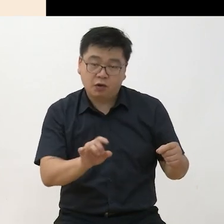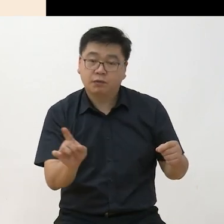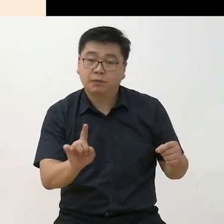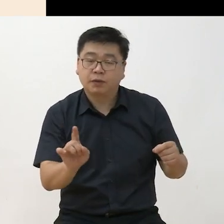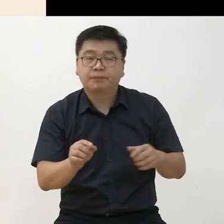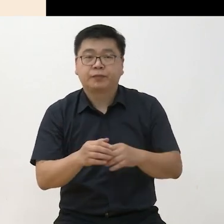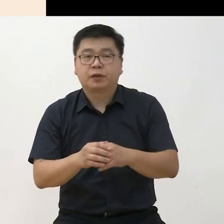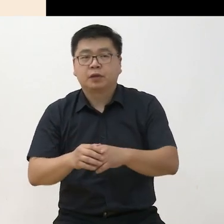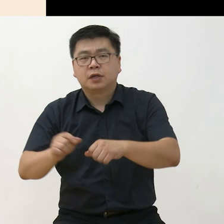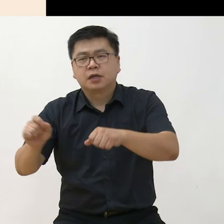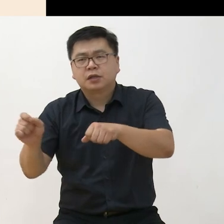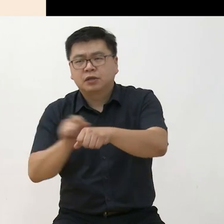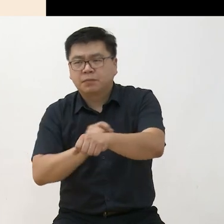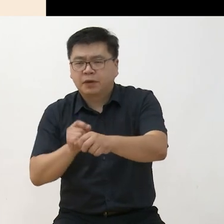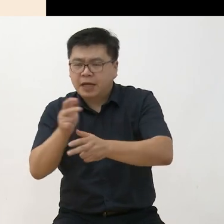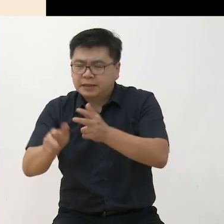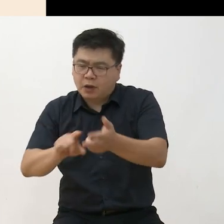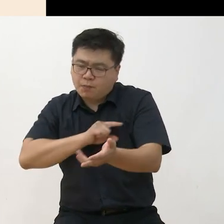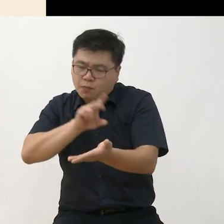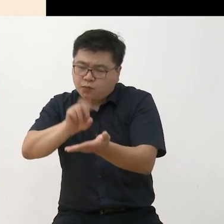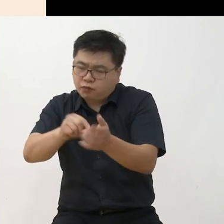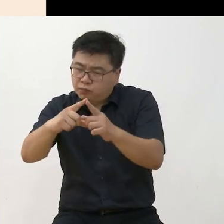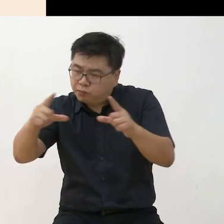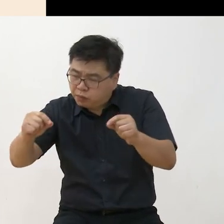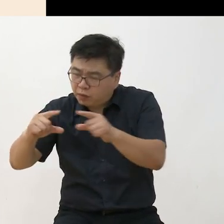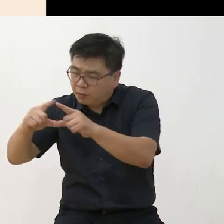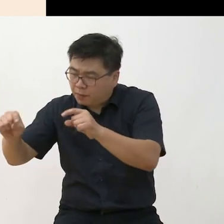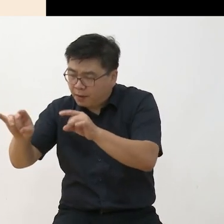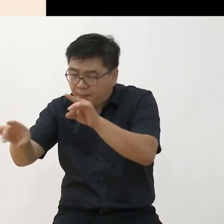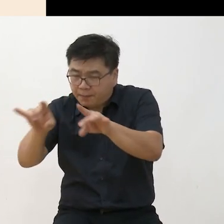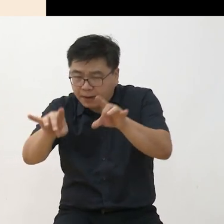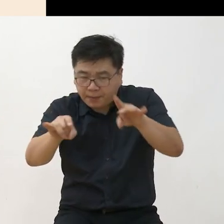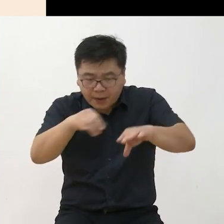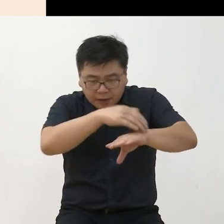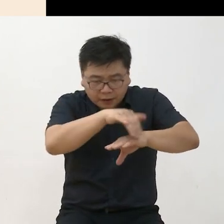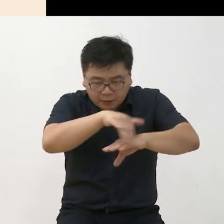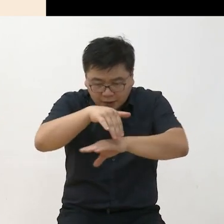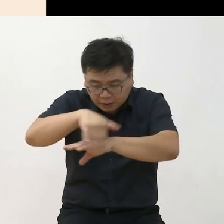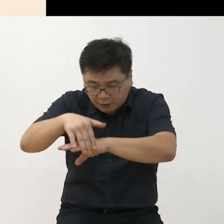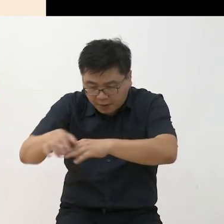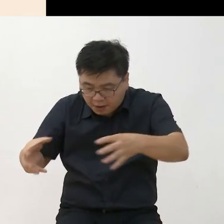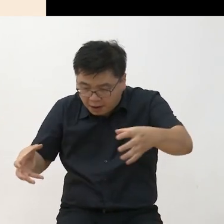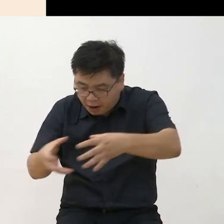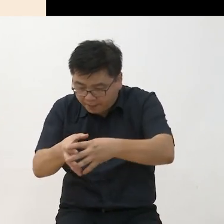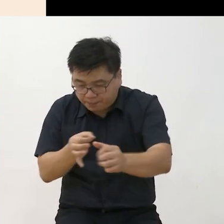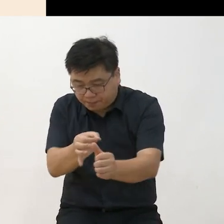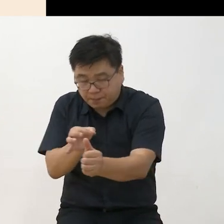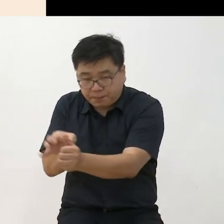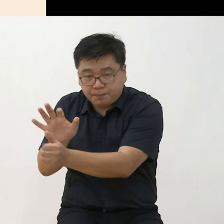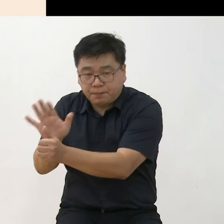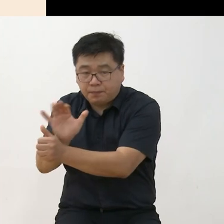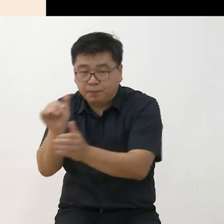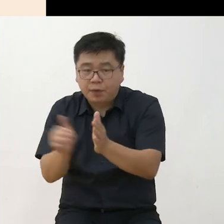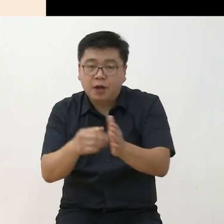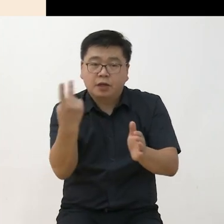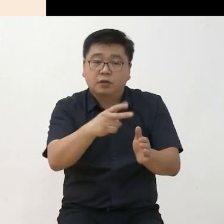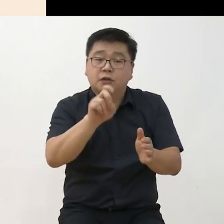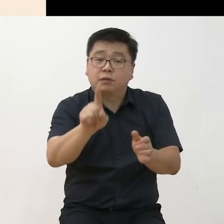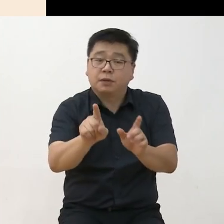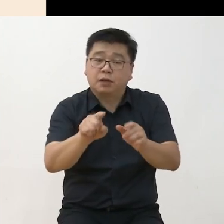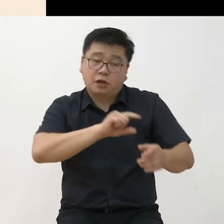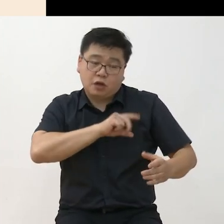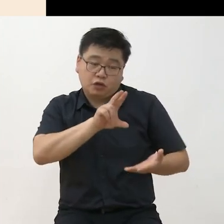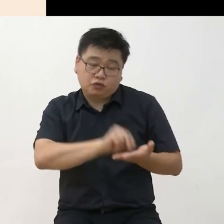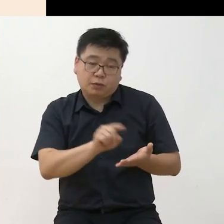이제 특정한 사업 주제에 따라서 그 기획해서 이제 공공예술 프로젝트를 하는 건데요. 2020년이 주제가